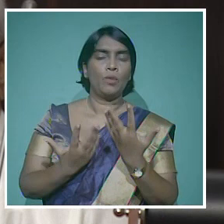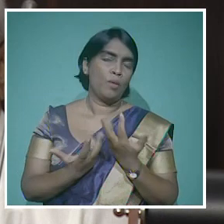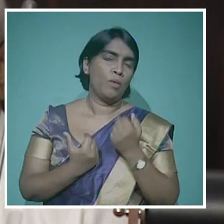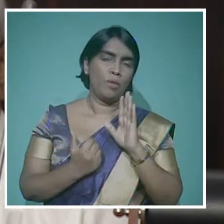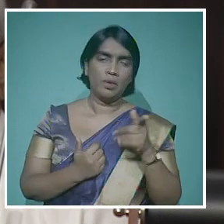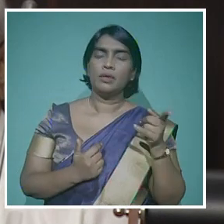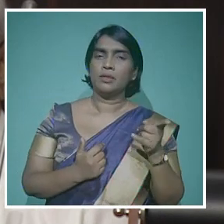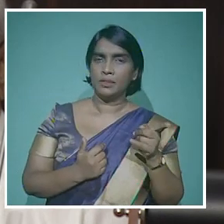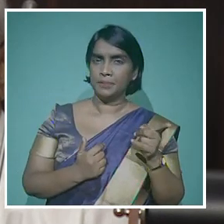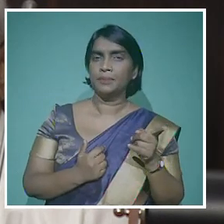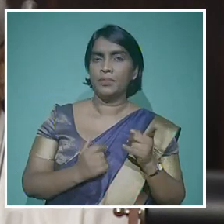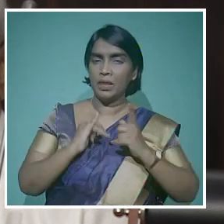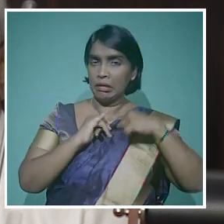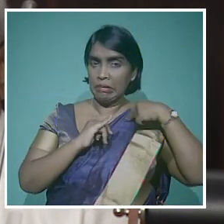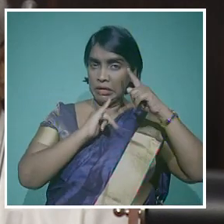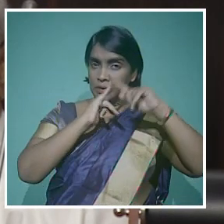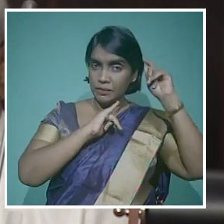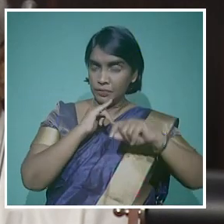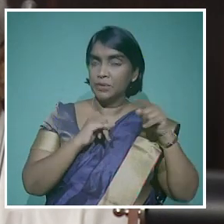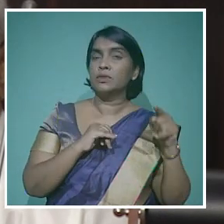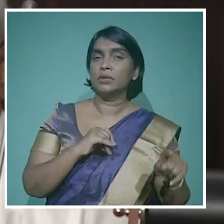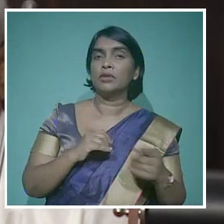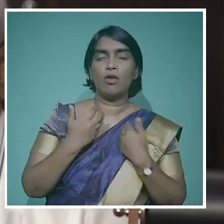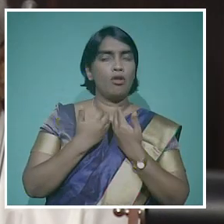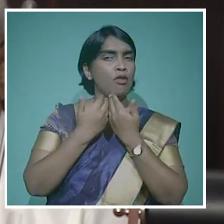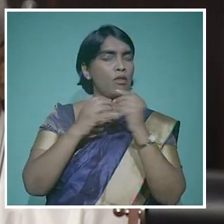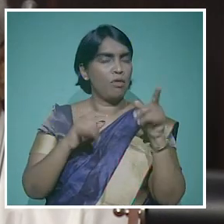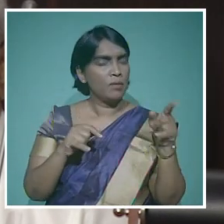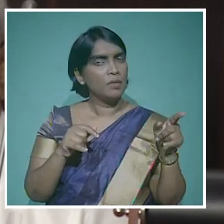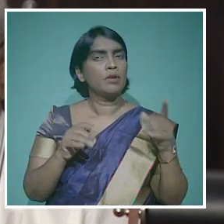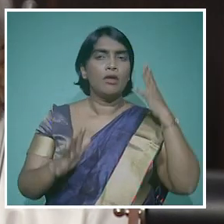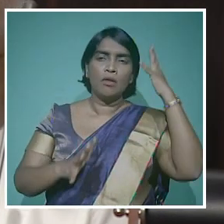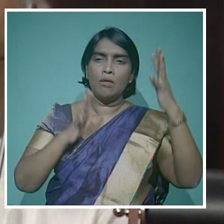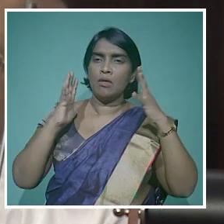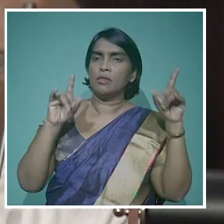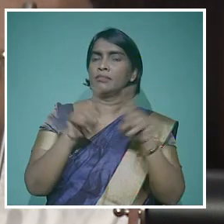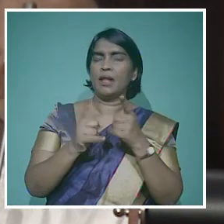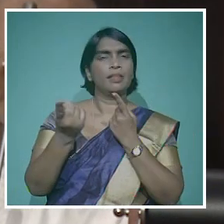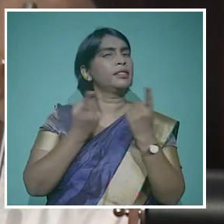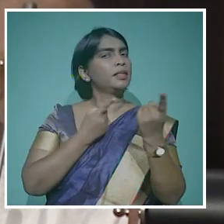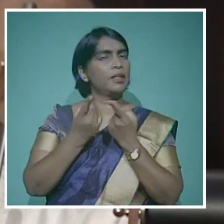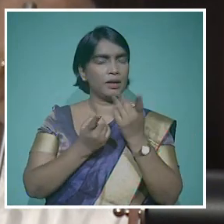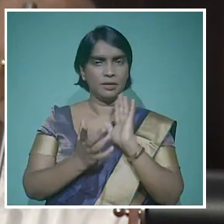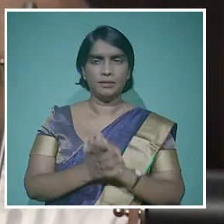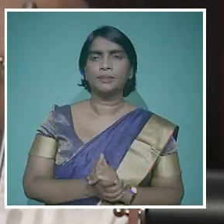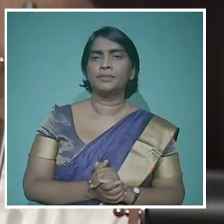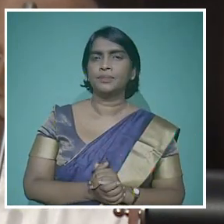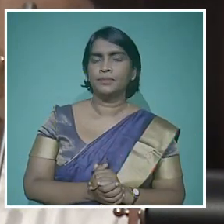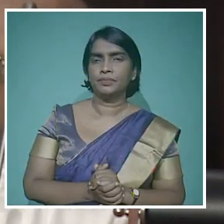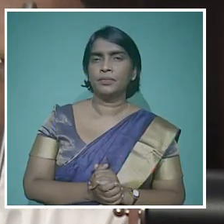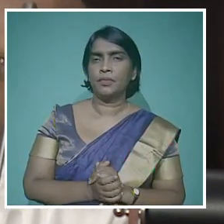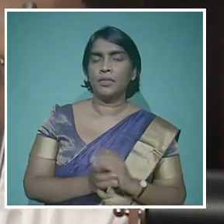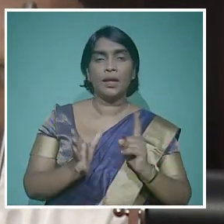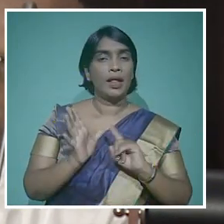අපේ විශ්වවිද්‍යාල අපි විවෘත කරනවා නම් ලෝකයේ සමග තනග කරන්න. උසස්